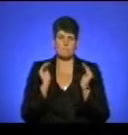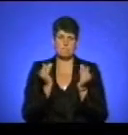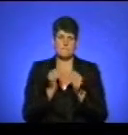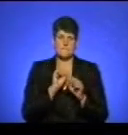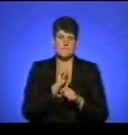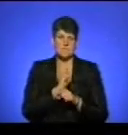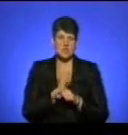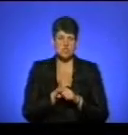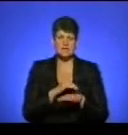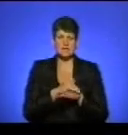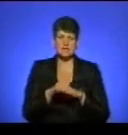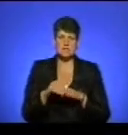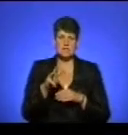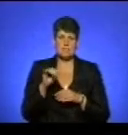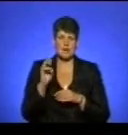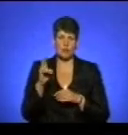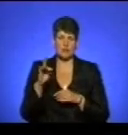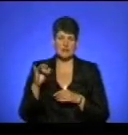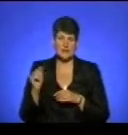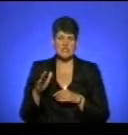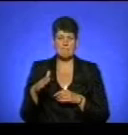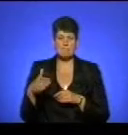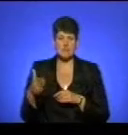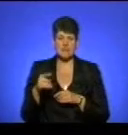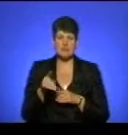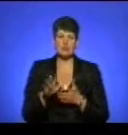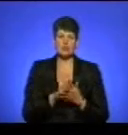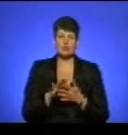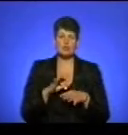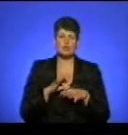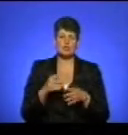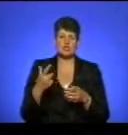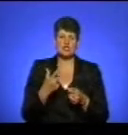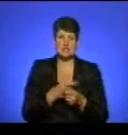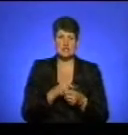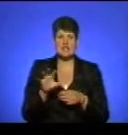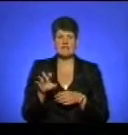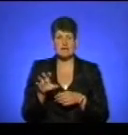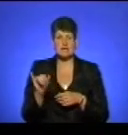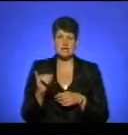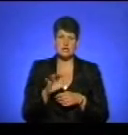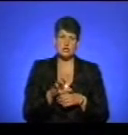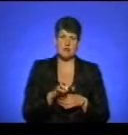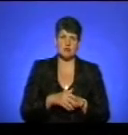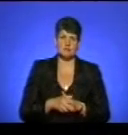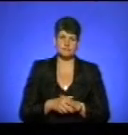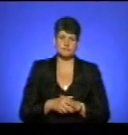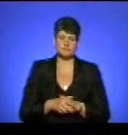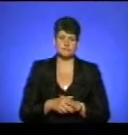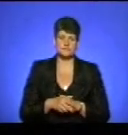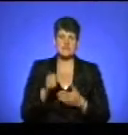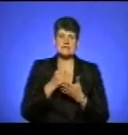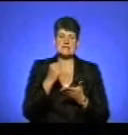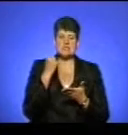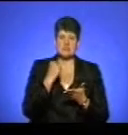вулицях Миколинецькій та на Миколинецькій Бічній. Там безкоштовно проводять щеплення тварин і собак від сказу.